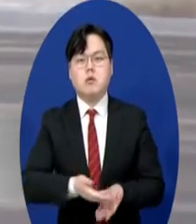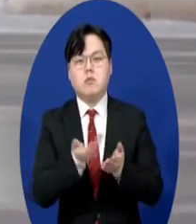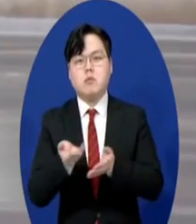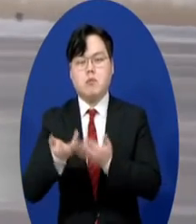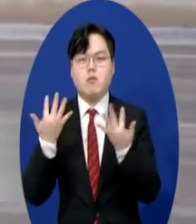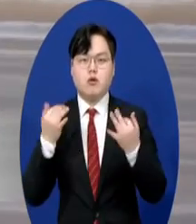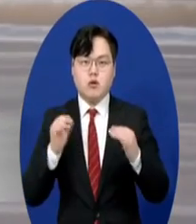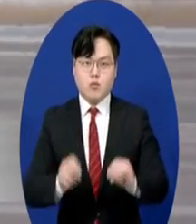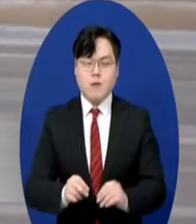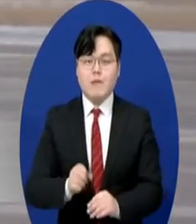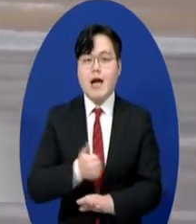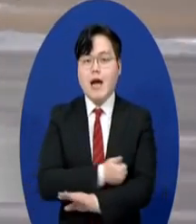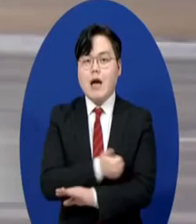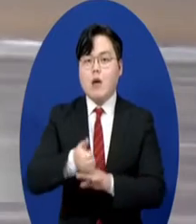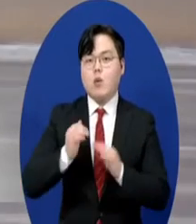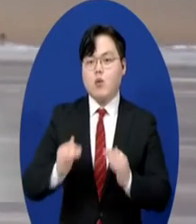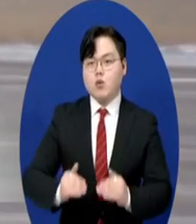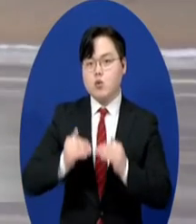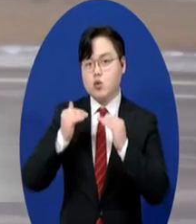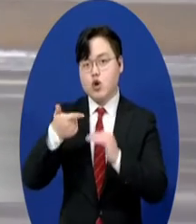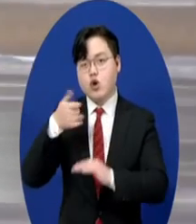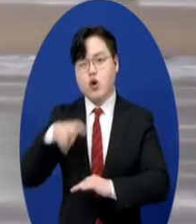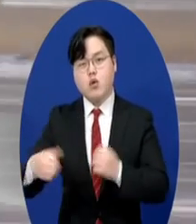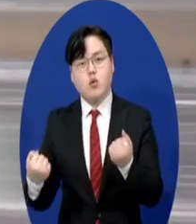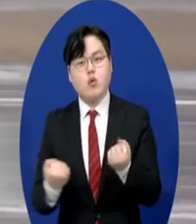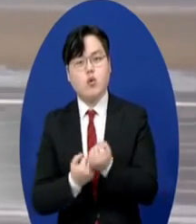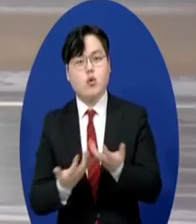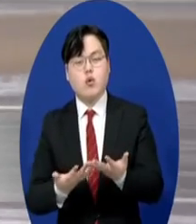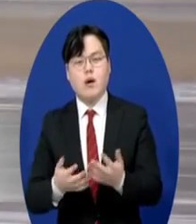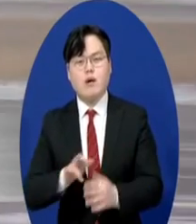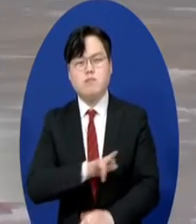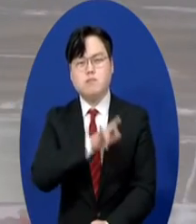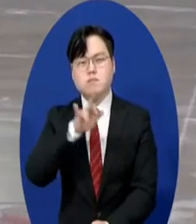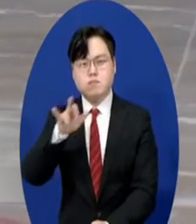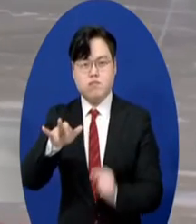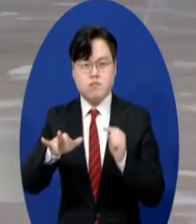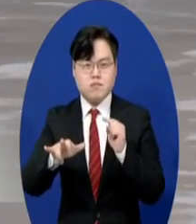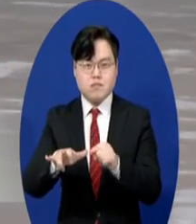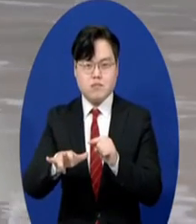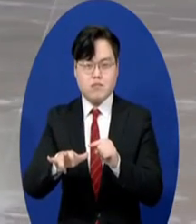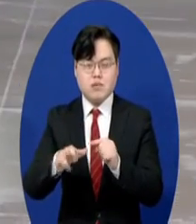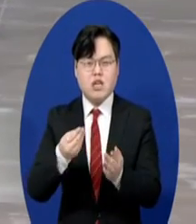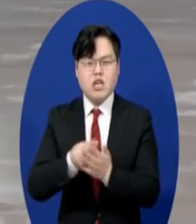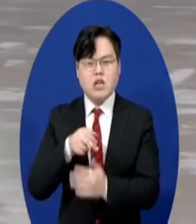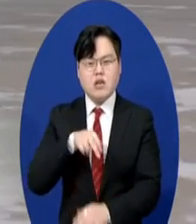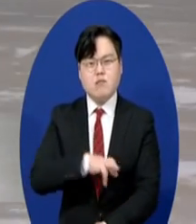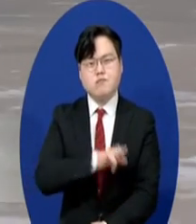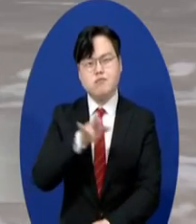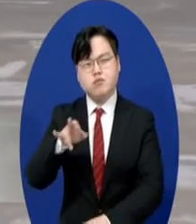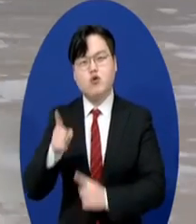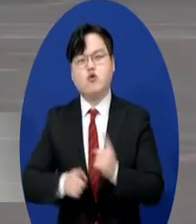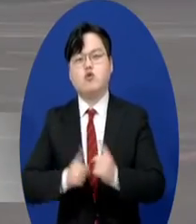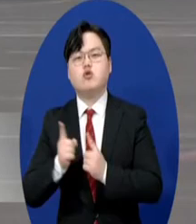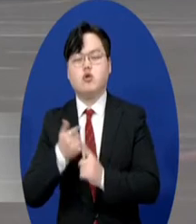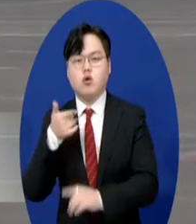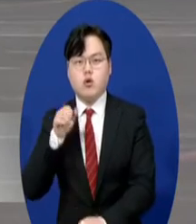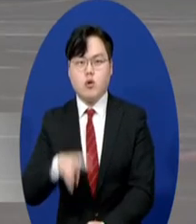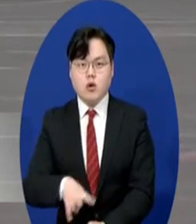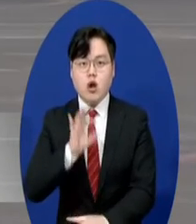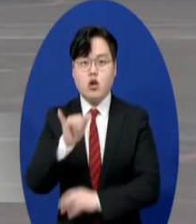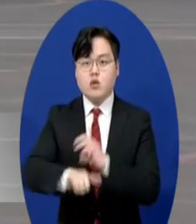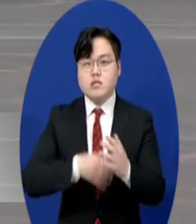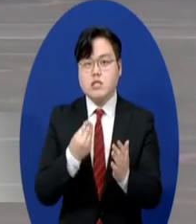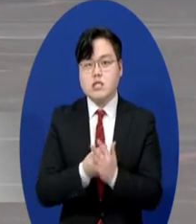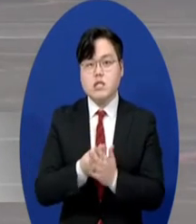гэж харж байгаа. Аялал жуулчлалыг хөгжүүлэх нэг тулгуур бол агаарын тээврийн либералчлал буюу өрсөлдөөн зах зээлийг бүрдүүлэх гэж харж байна.